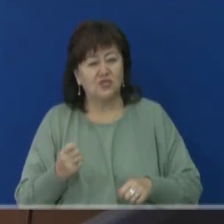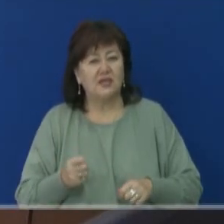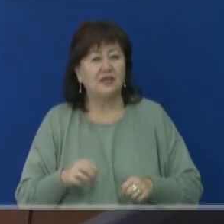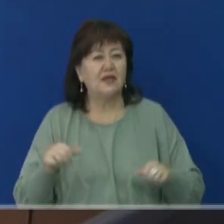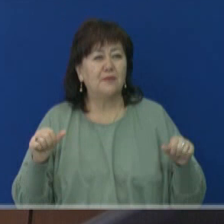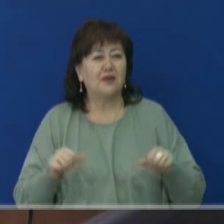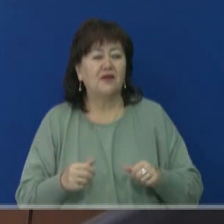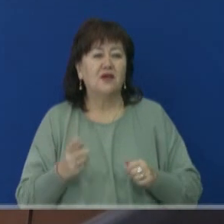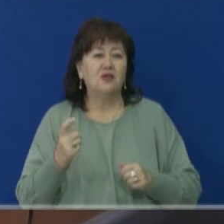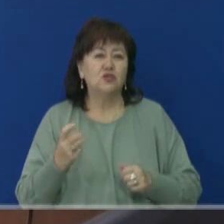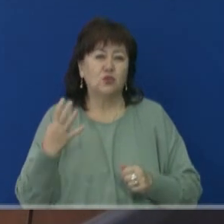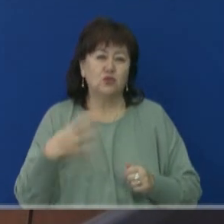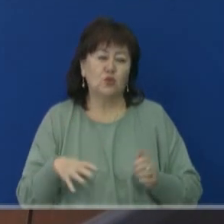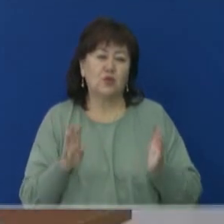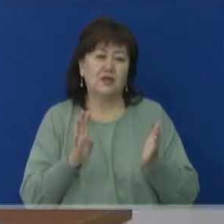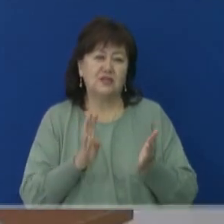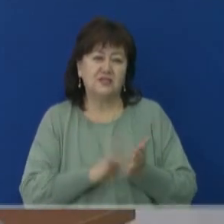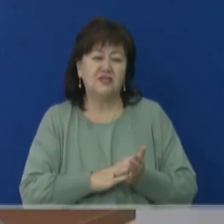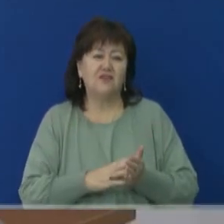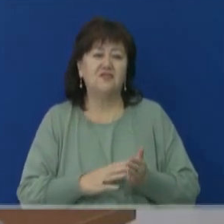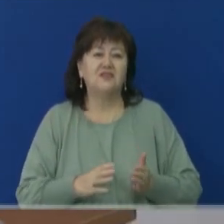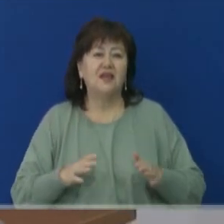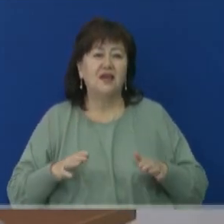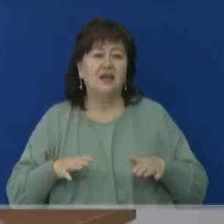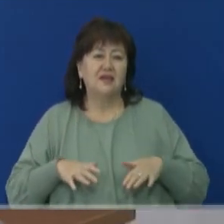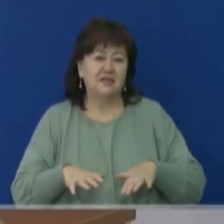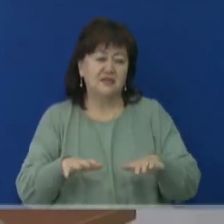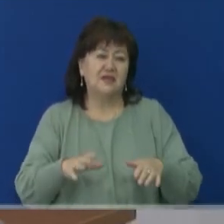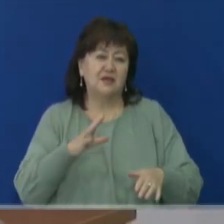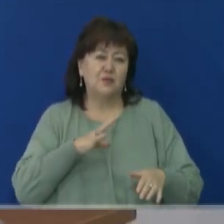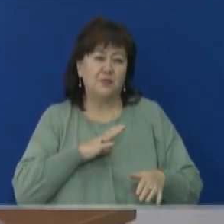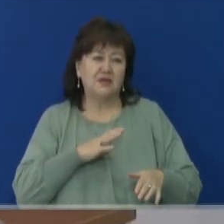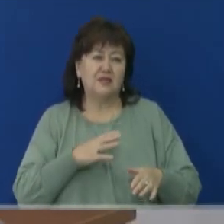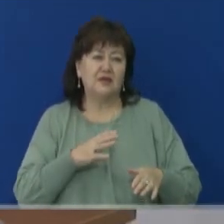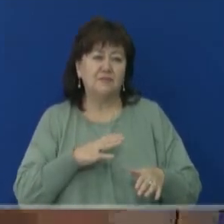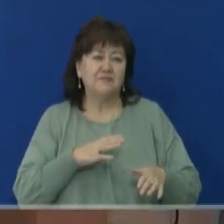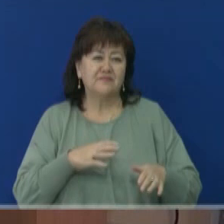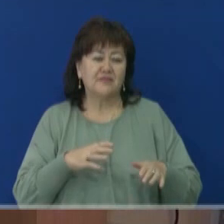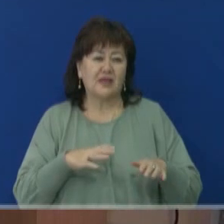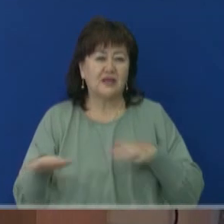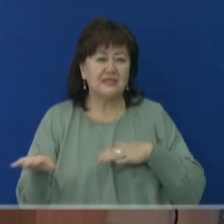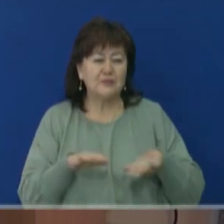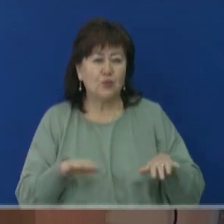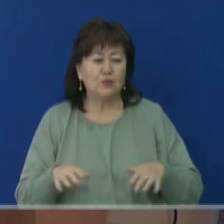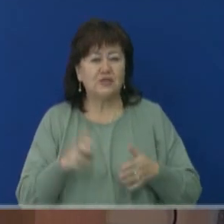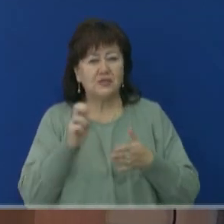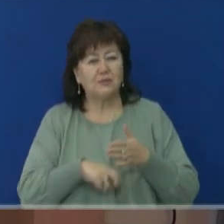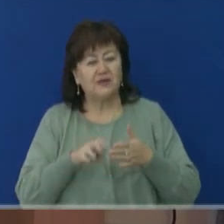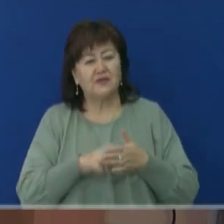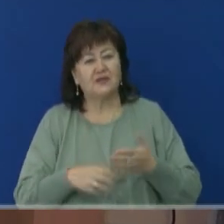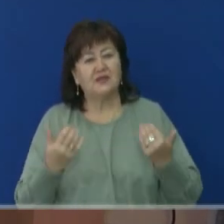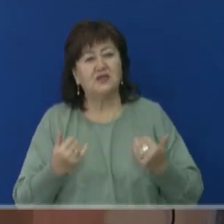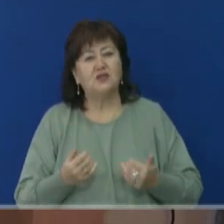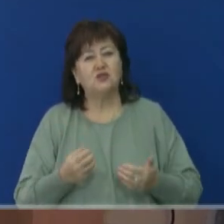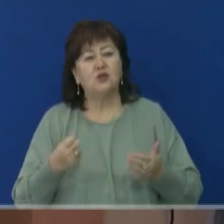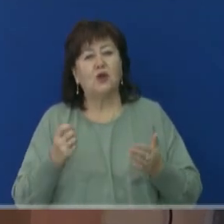іс қаралған. Әкелікті тану мәселесіне қатысты 96 іс қаралса, оның 14-ті әлі қаралу үстінде. Қаламыздағы номер 2-ші кәмелетке